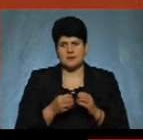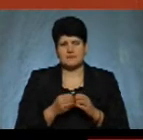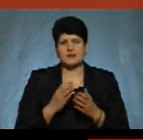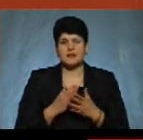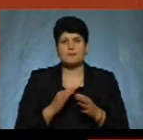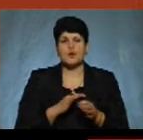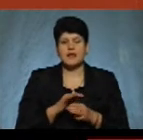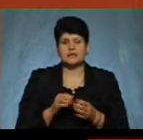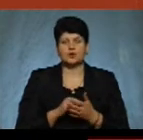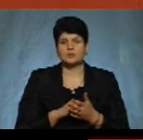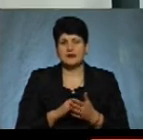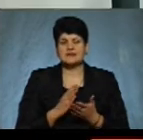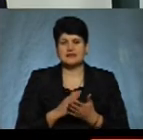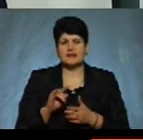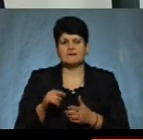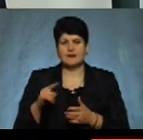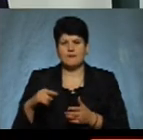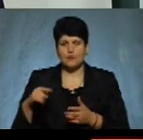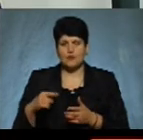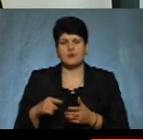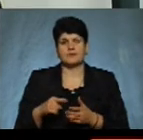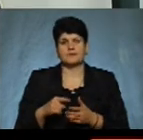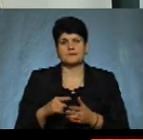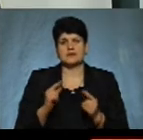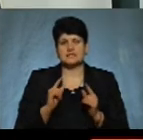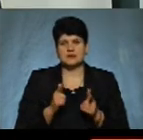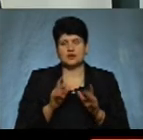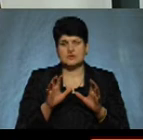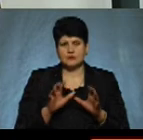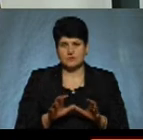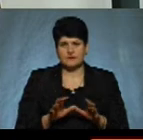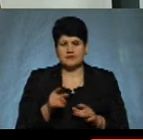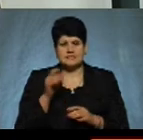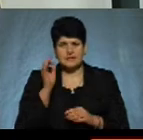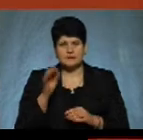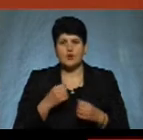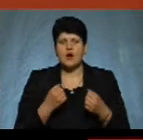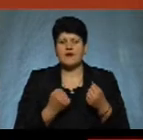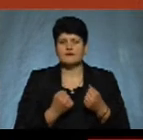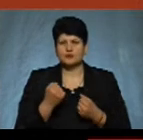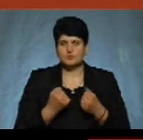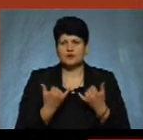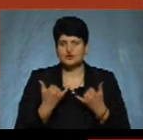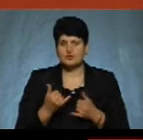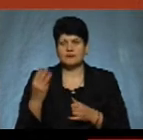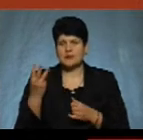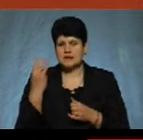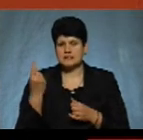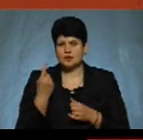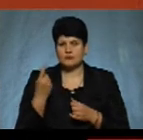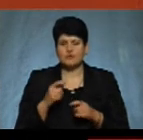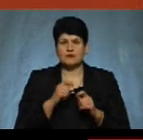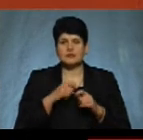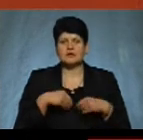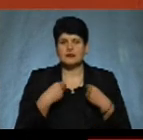є вимоги, і ми, звичайно, будемо дотримуватися тих вимог згідно з законодавством. Ви згадали про автомобілі. Сьогодні в Хмельницькій області вручають